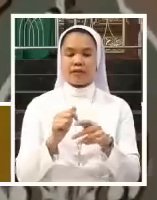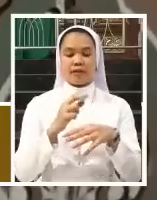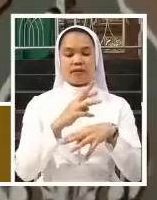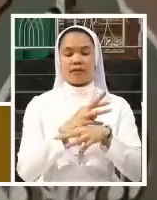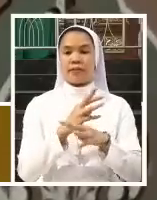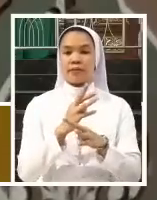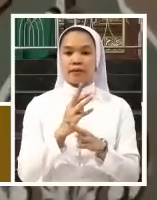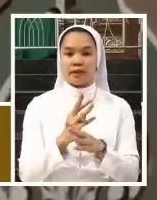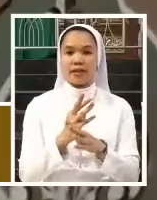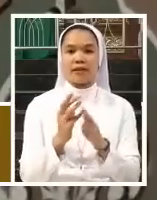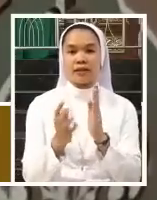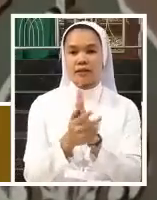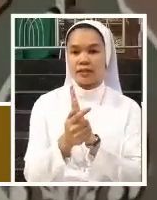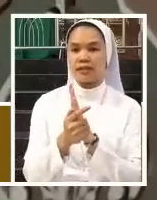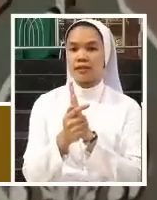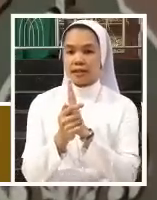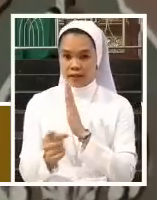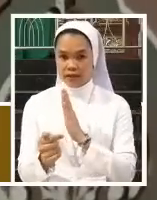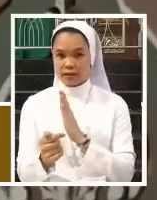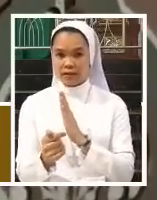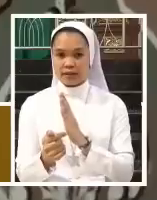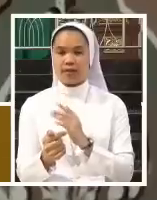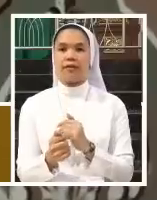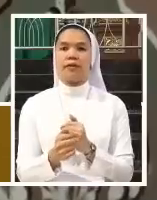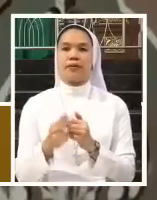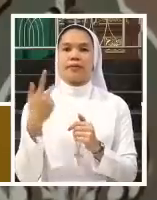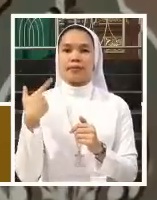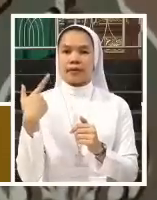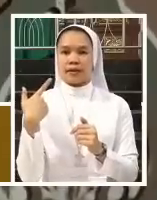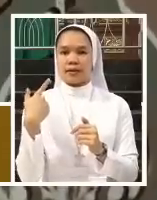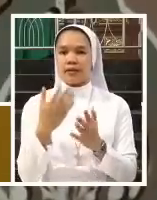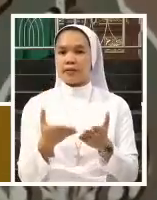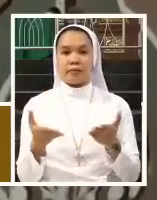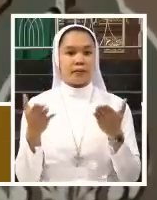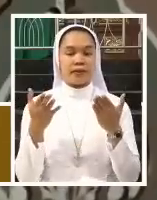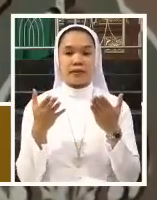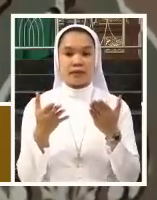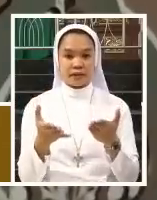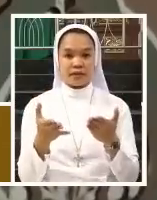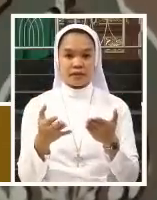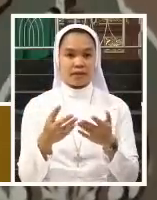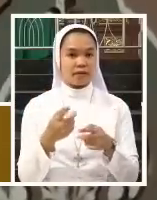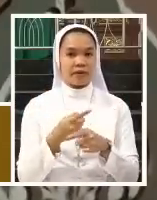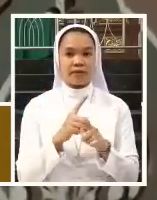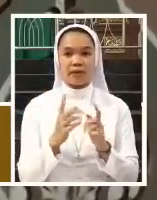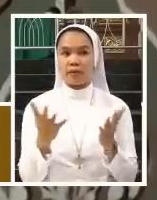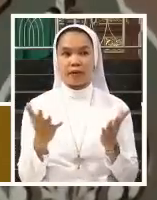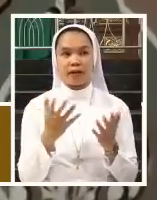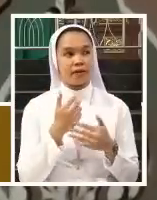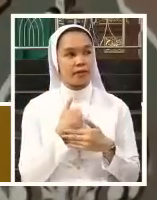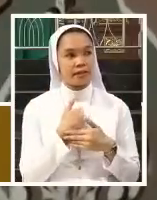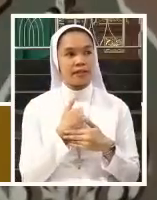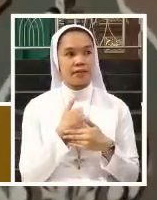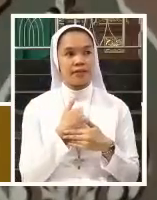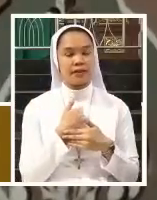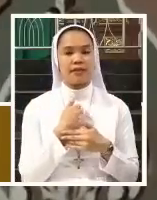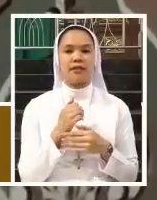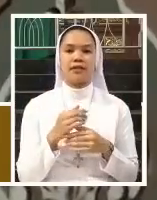igwa kitang kakayahan, poder. Sa inhali ini, hali ba ini sa satong sadiring